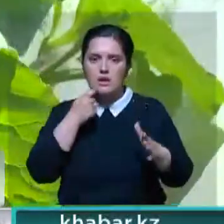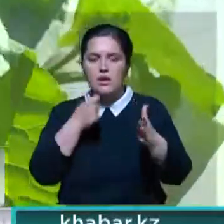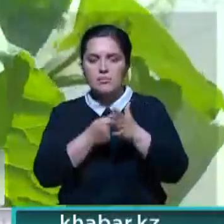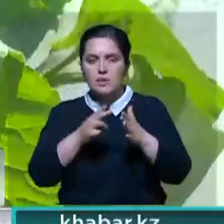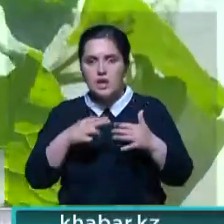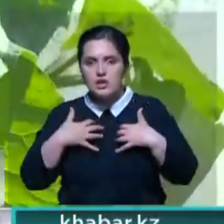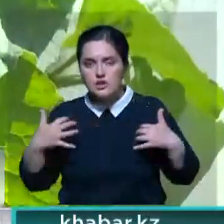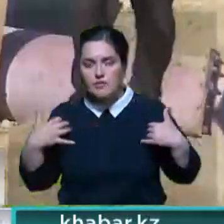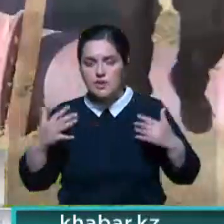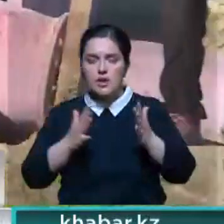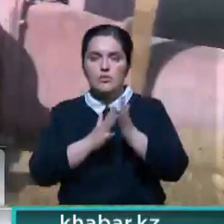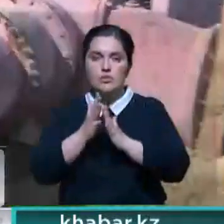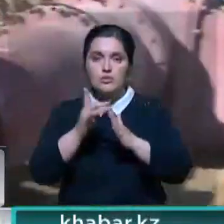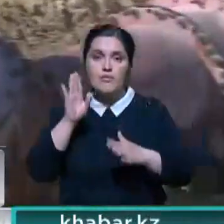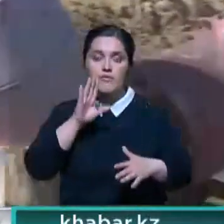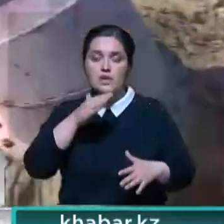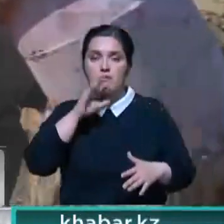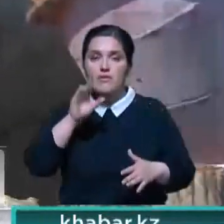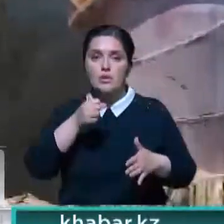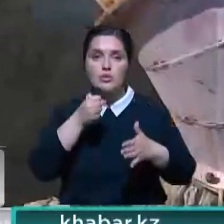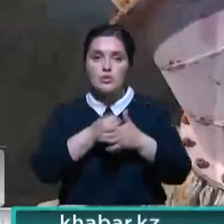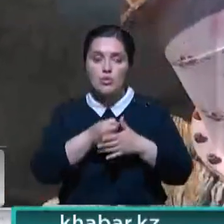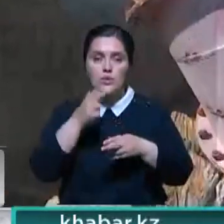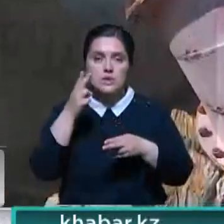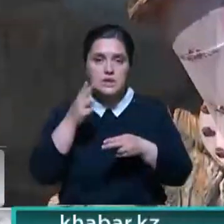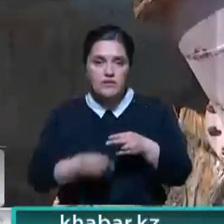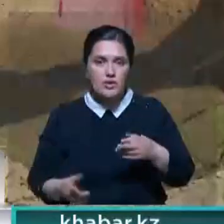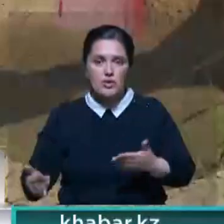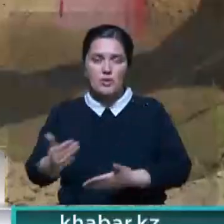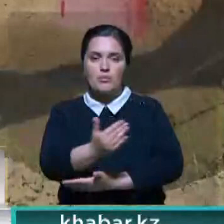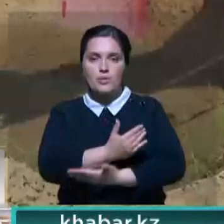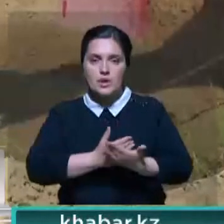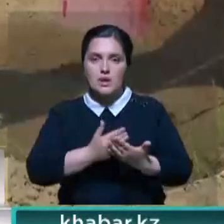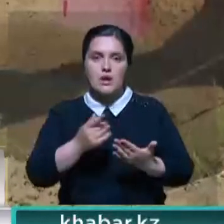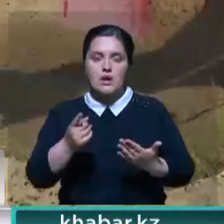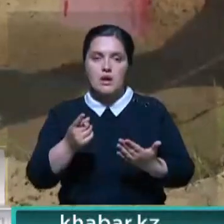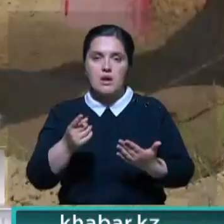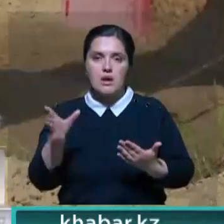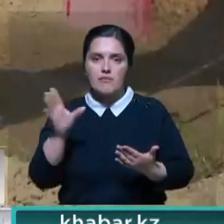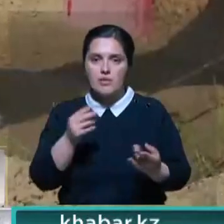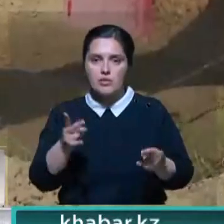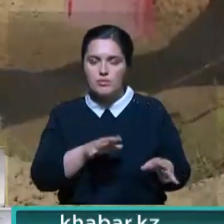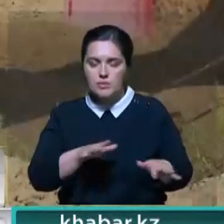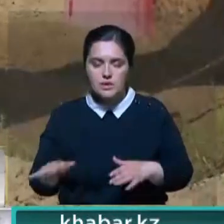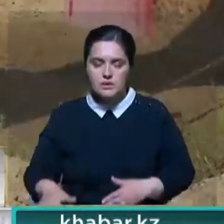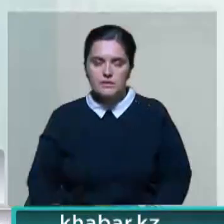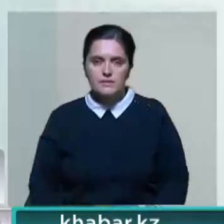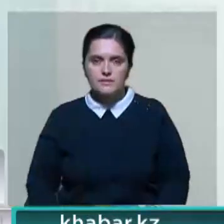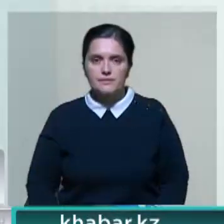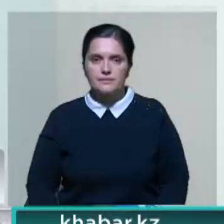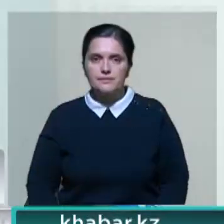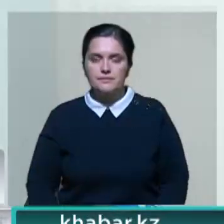культур. Чтобы поливной воды хватило до завершения агросезона, заверяют специалисты, предпринимаются все необходимые меры.